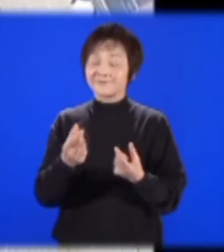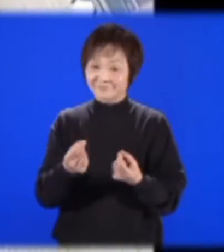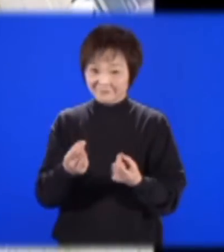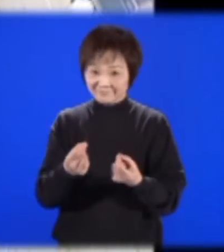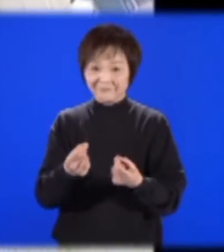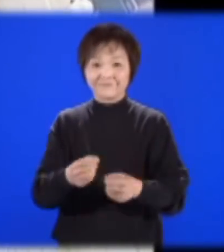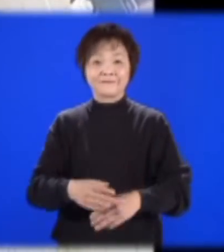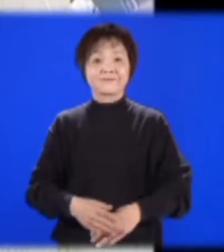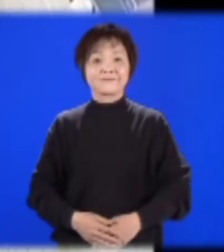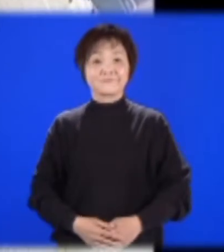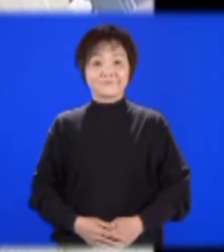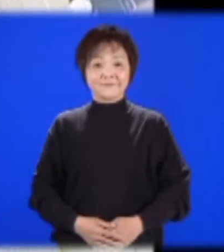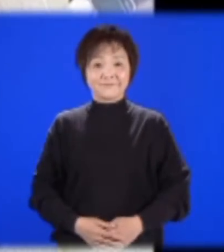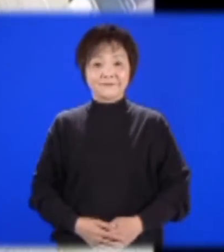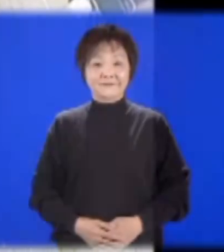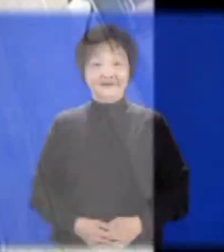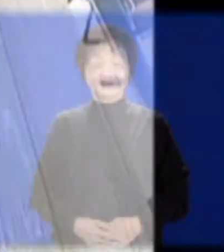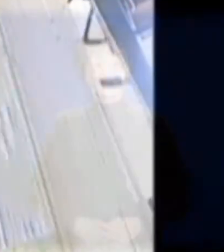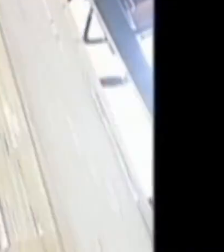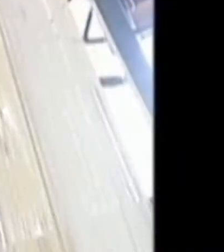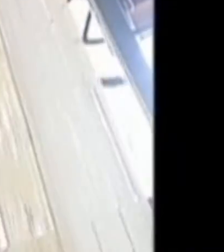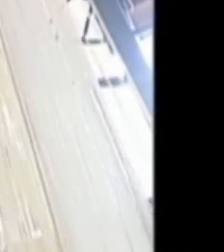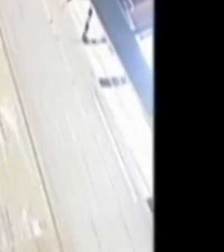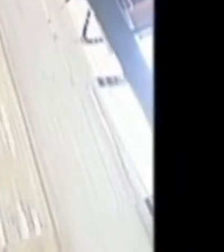今に受け継がれています。